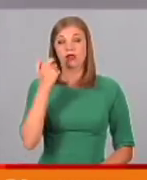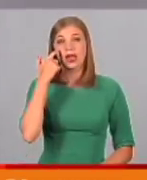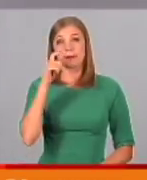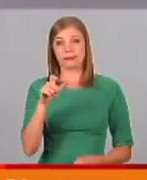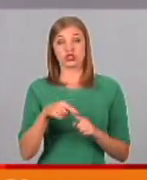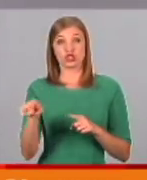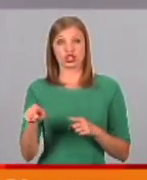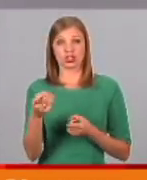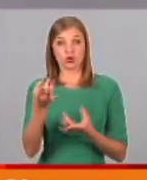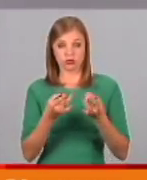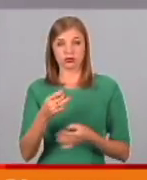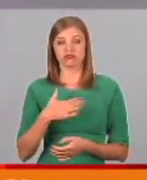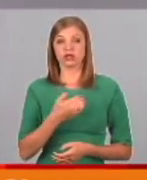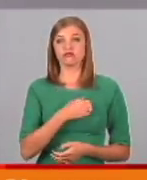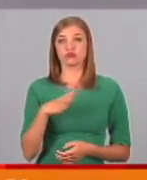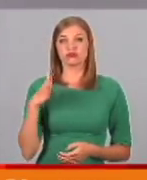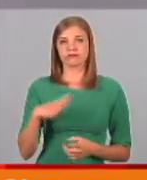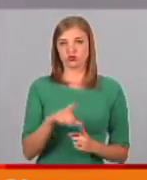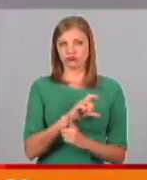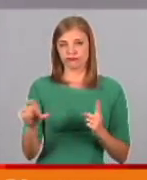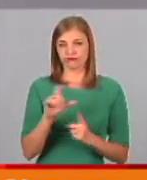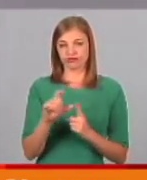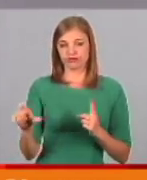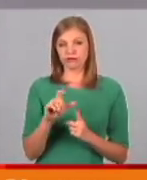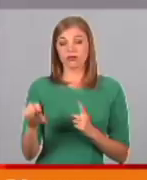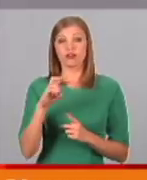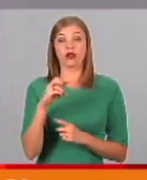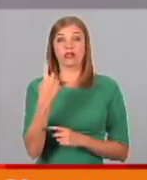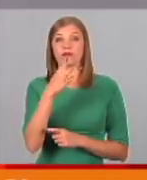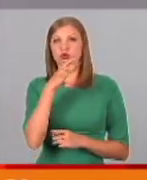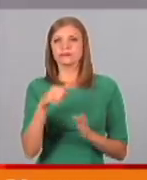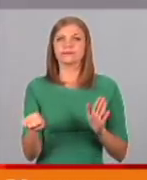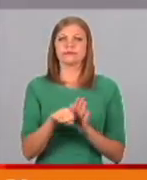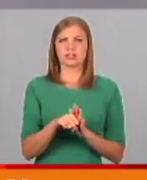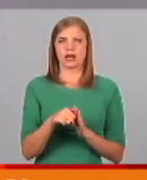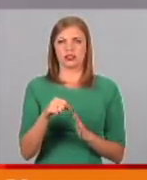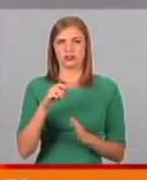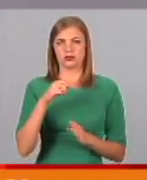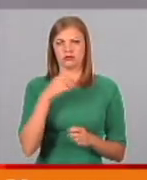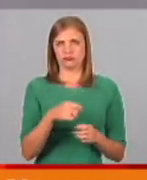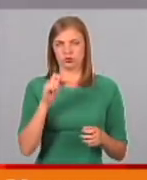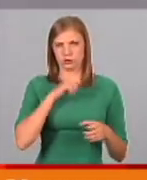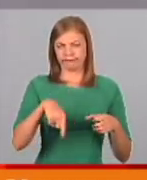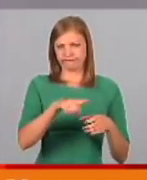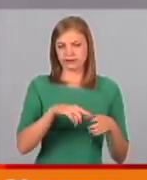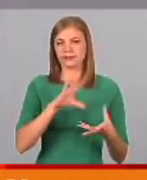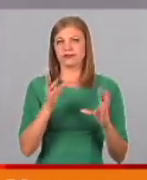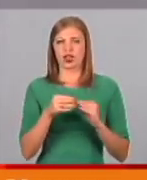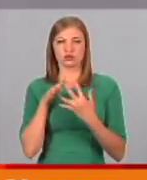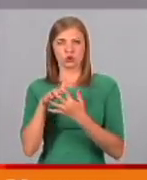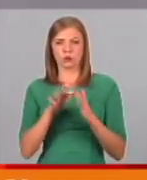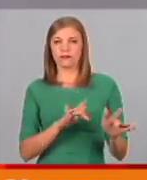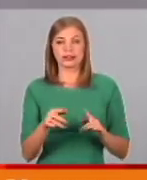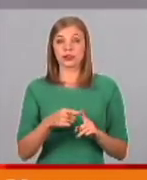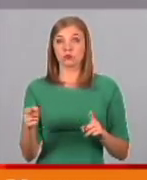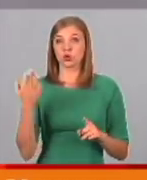цих обстрілів наші військові були змушені відповідати ворогу вогнем. Водночас втрат серед військовослужбовців об'єднаних сил внаслідок бойових дій